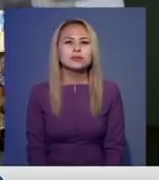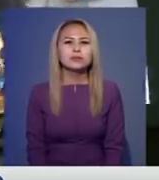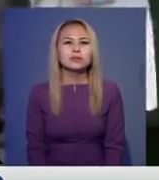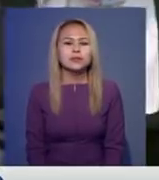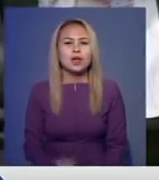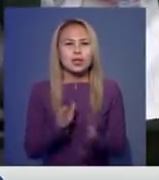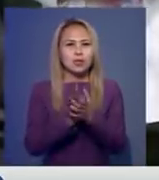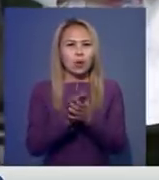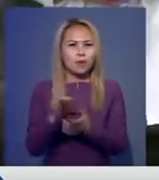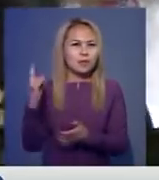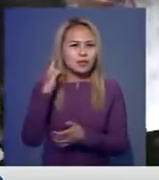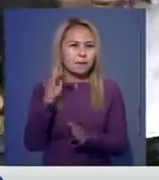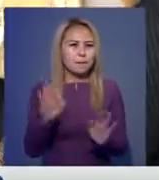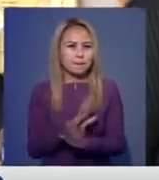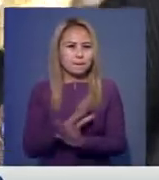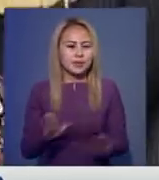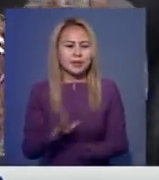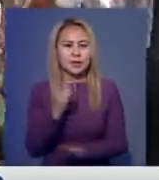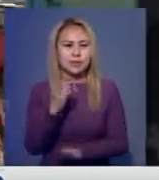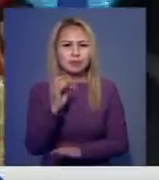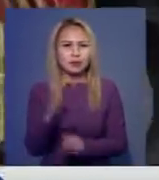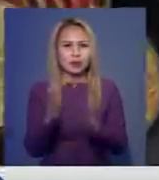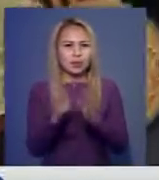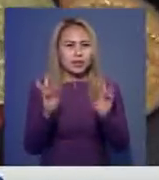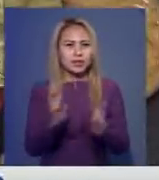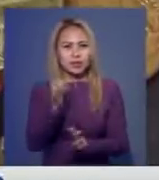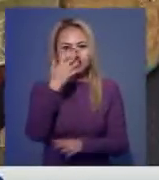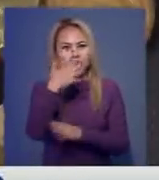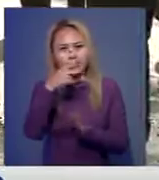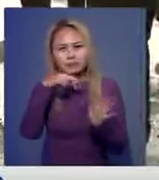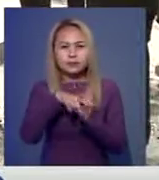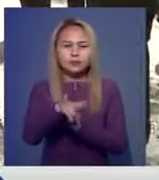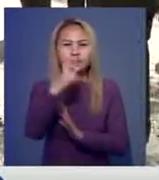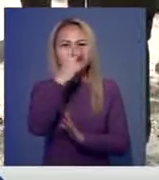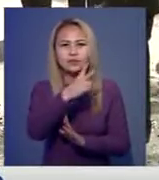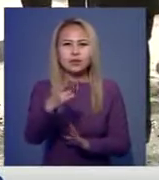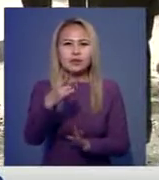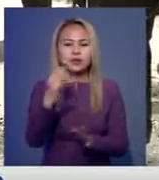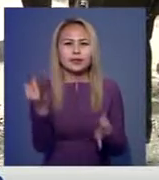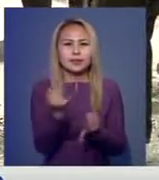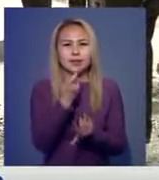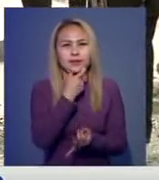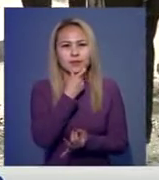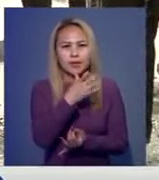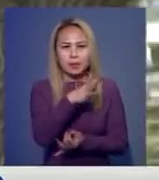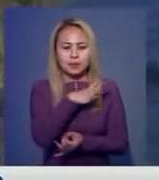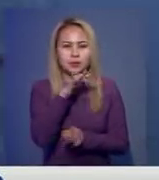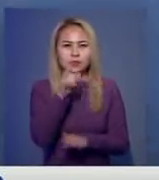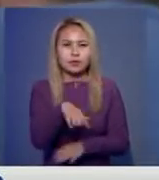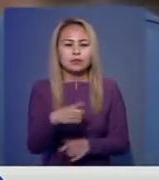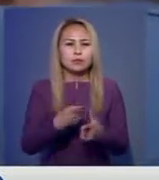Таныс әуенді естіген соғыс ардагері Асылбек Дәулетов үйінде отыра алмады. Сыртқа шығып, курсанттардың тосын сыйын тамашалады. Асылбек